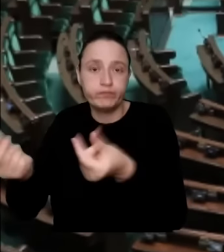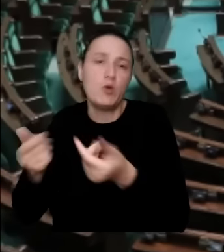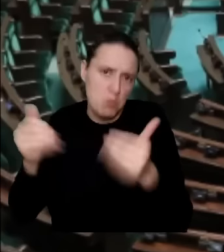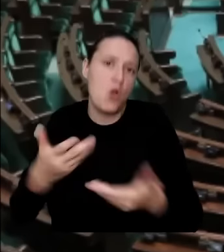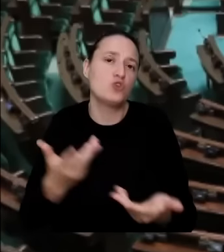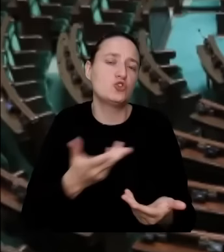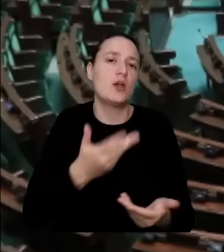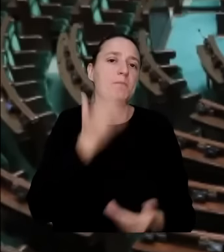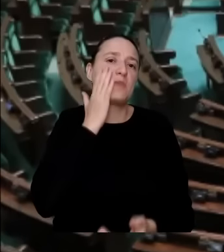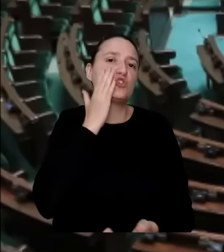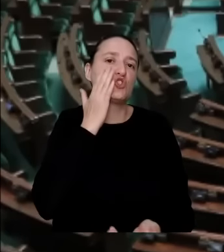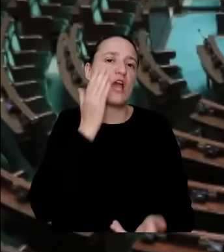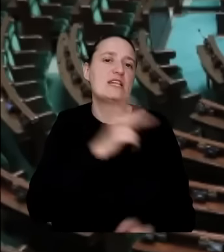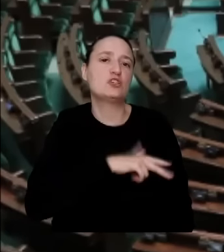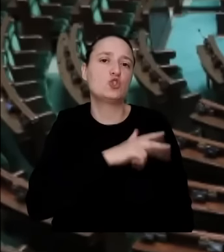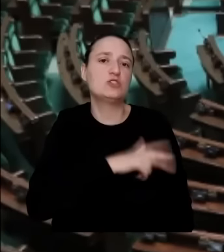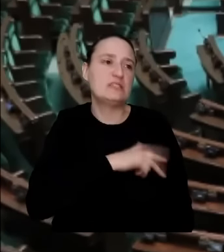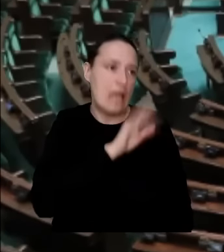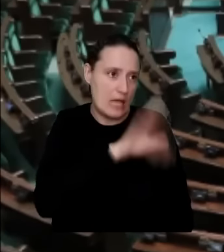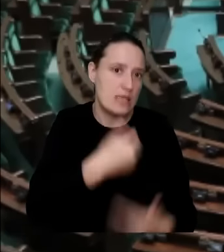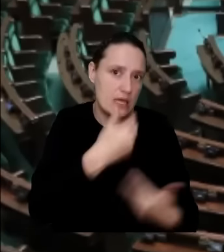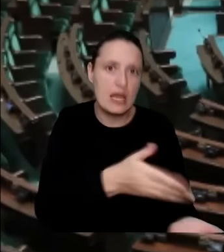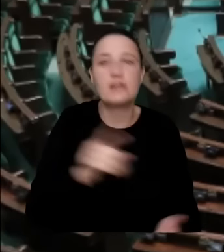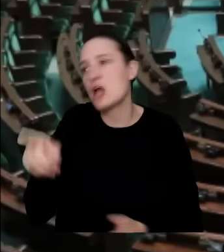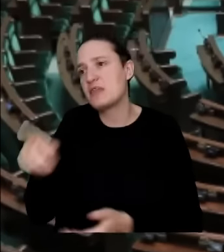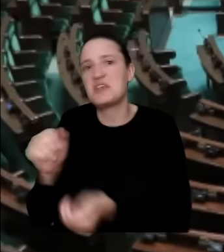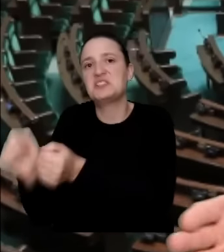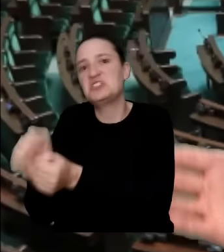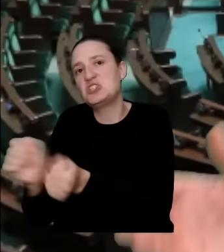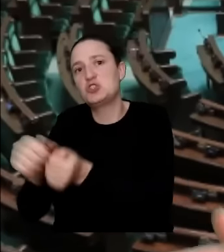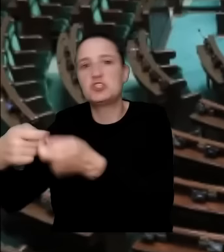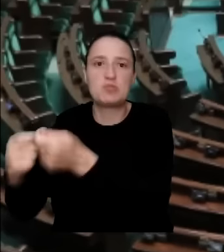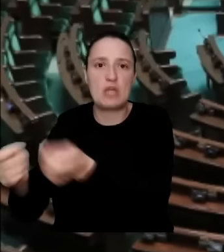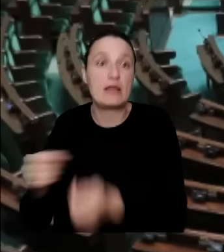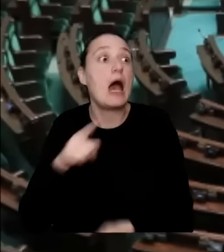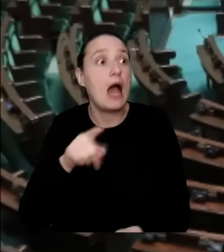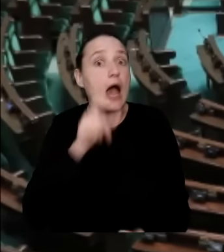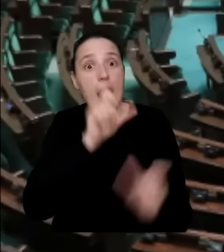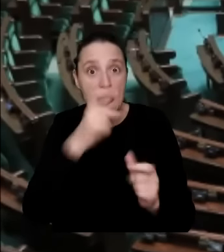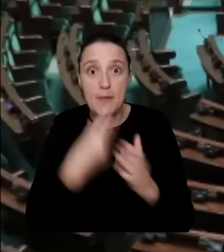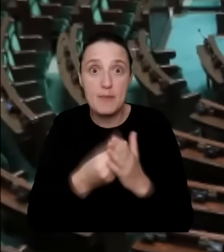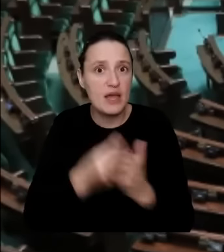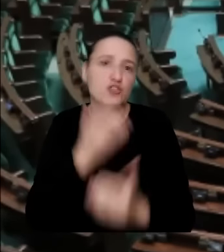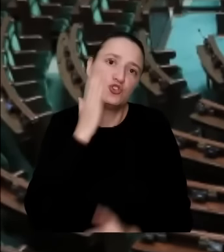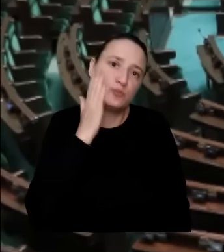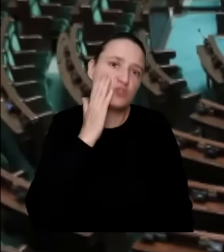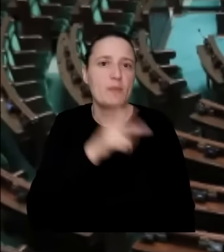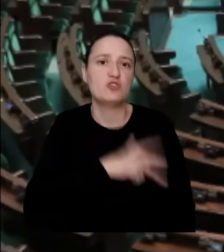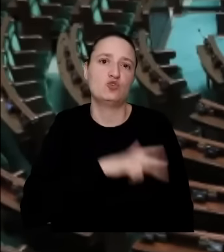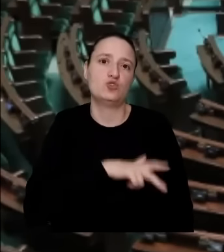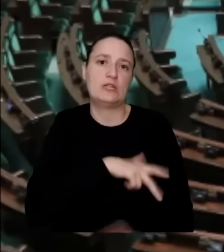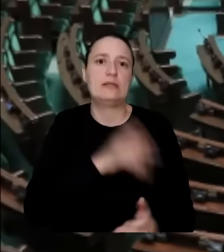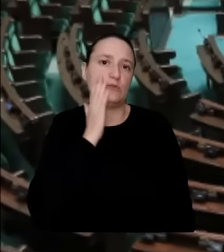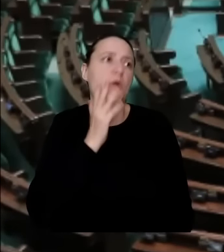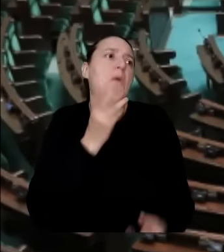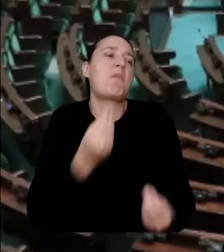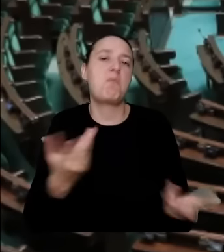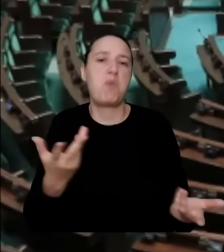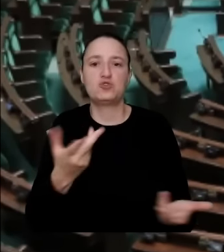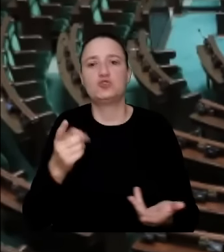ich mieszkania Stare się komuś innemu da albo się je zniszczy albo się je sprzeda a ci emeryci będą mieszkali w socjalnych mieszkaniach bo po co takiemu emerytowi jakiś stary